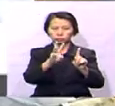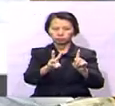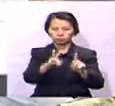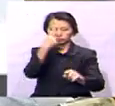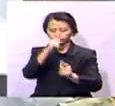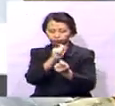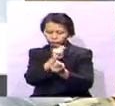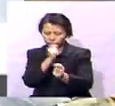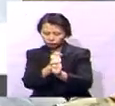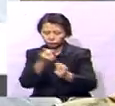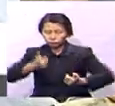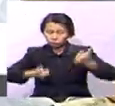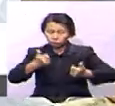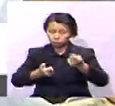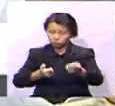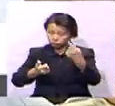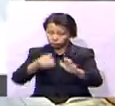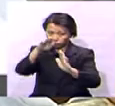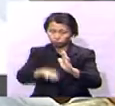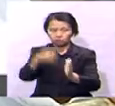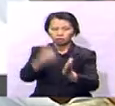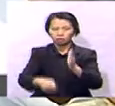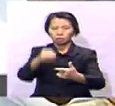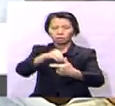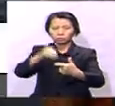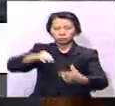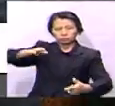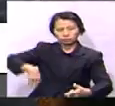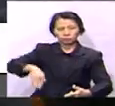bagi menentukan sama ada peniaga sudah menurunkan harga atau tidak.